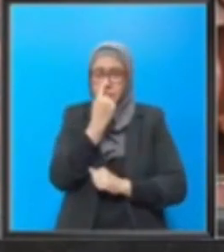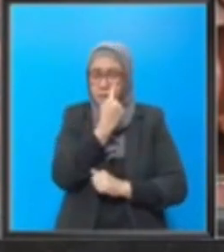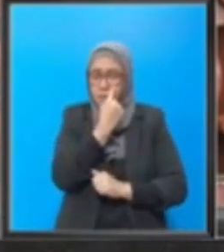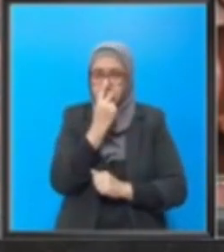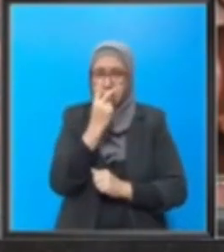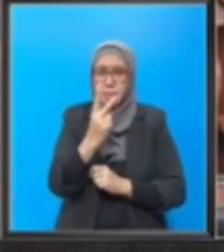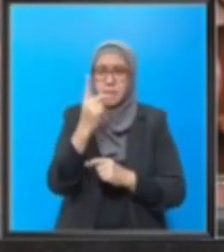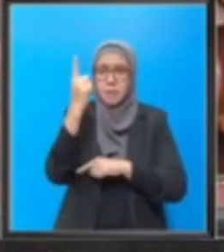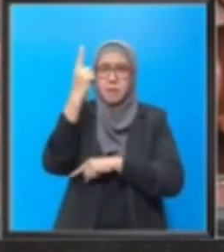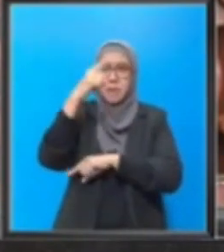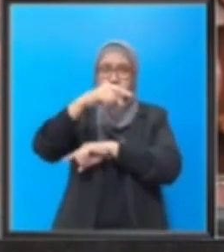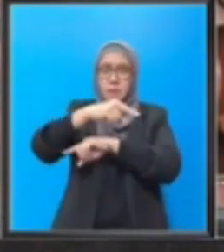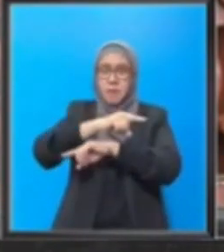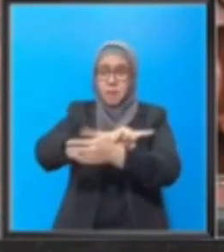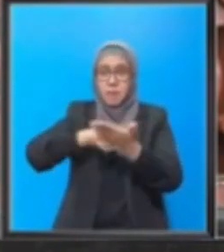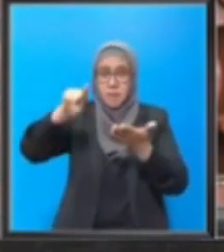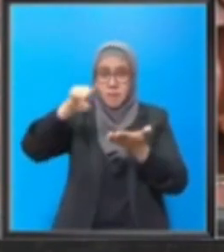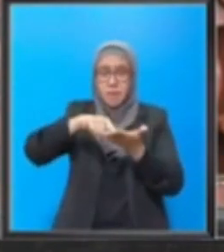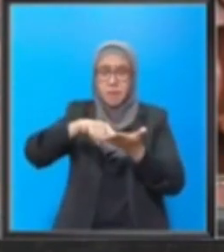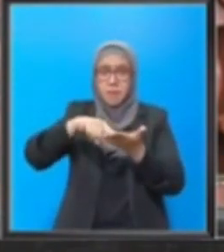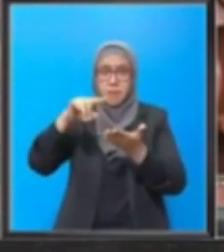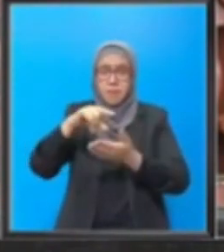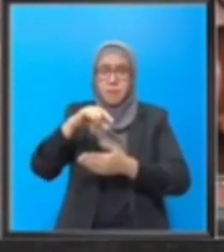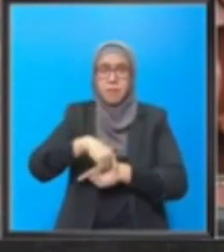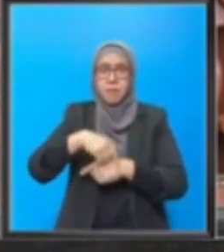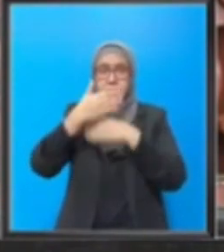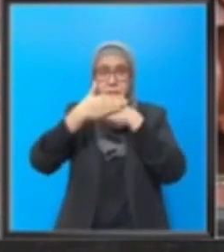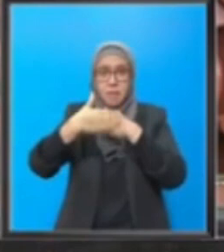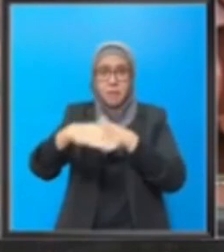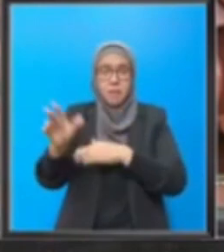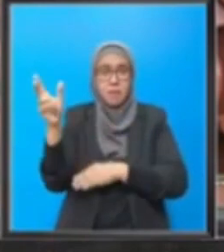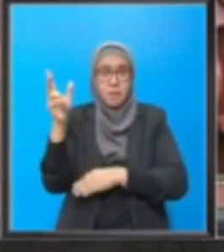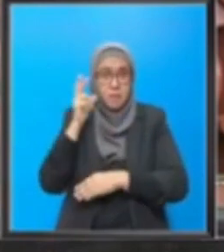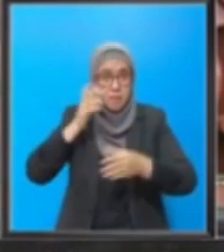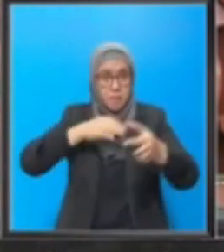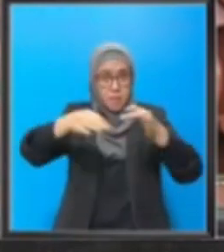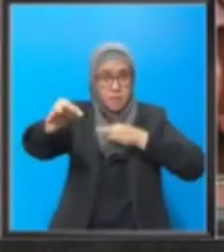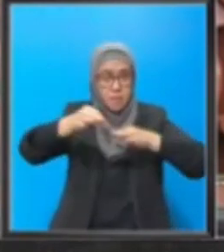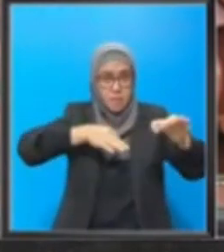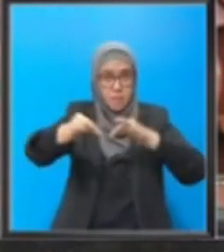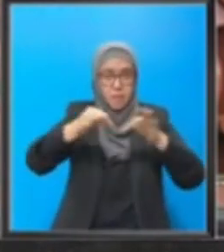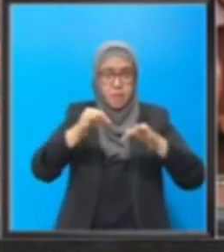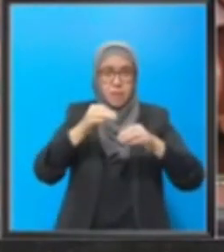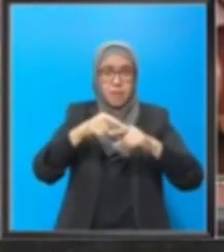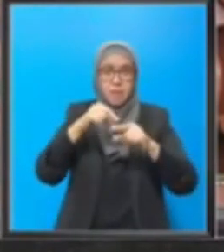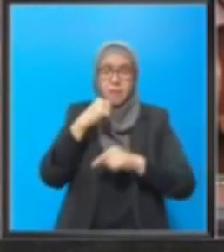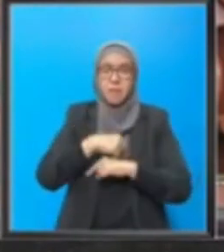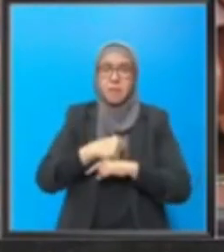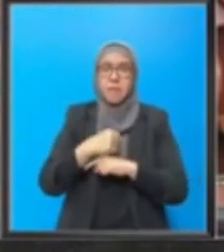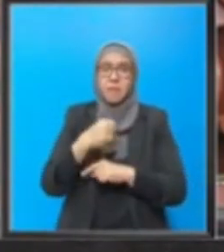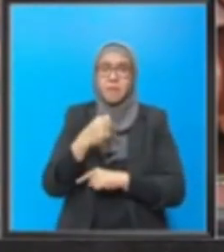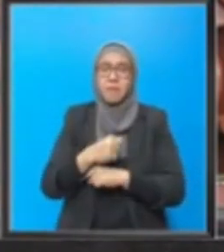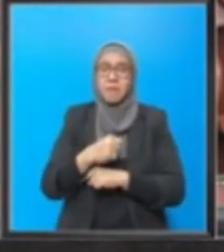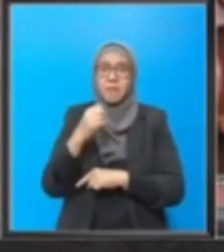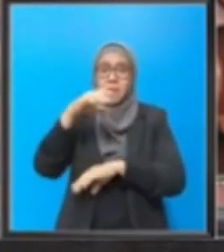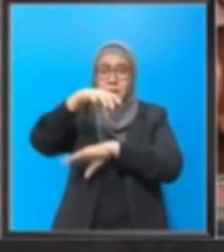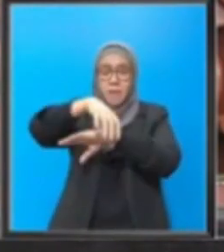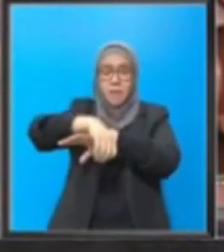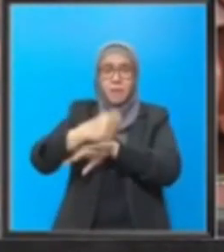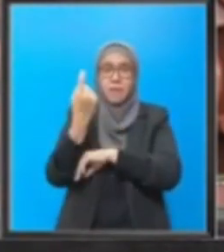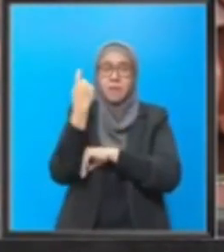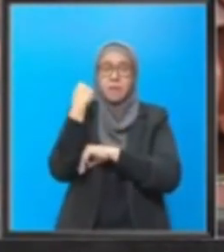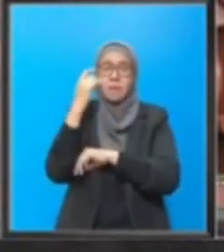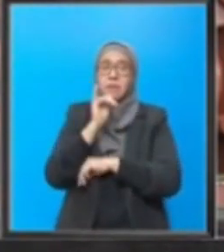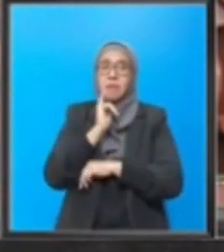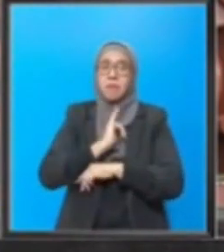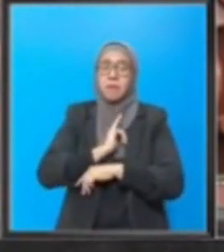beliau itu amalan tadi saya berbincang semito penyelesaian selanjutnya daripada yang Bomat menteri atau menteri belum